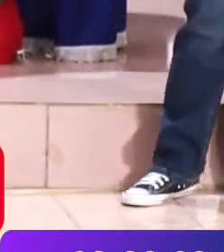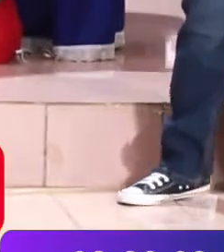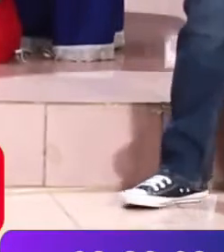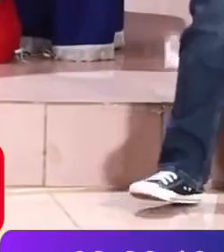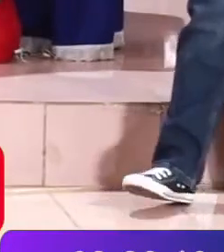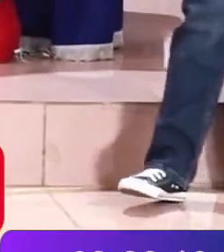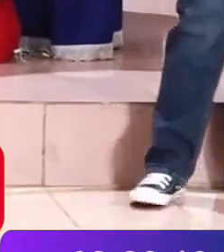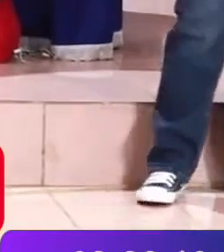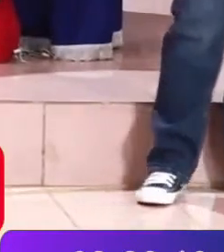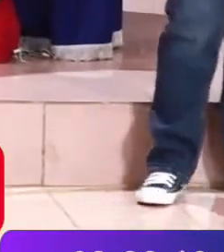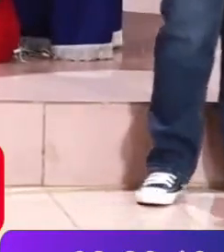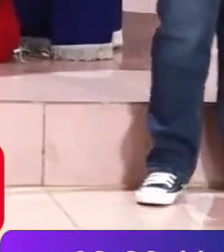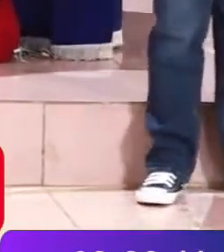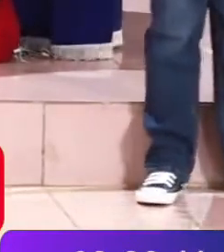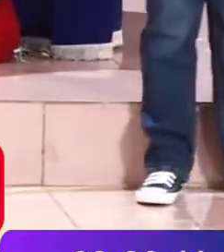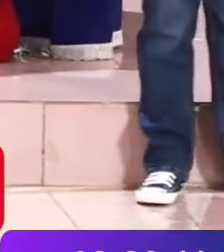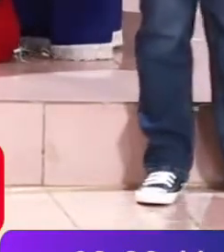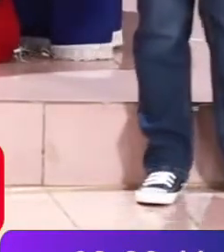chochote.